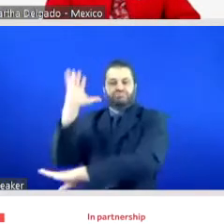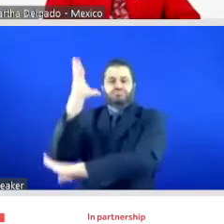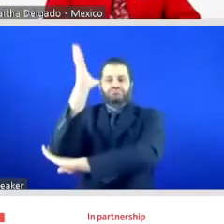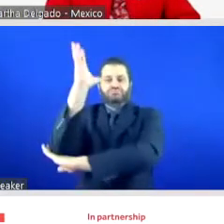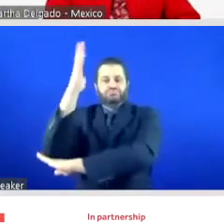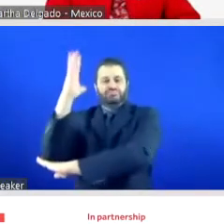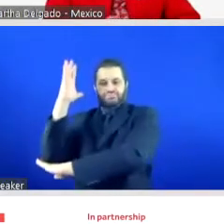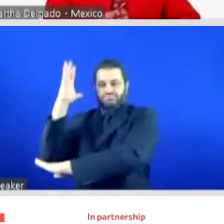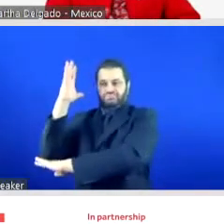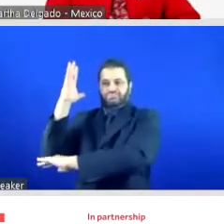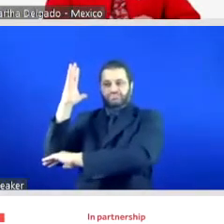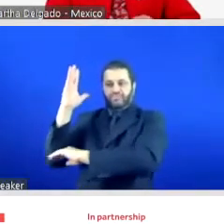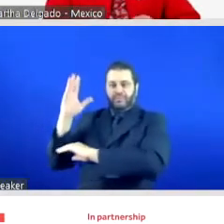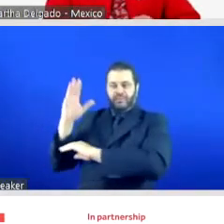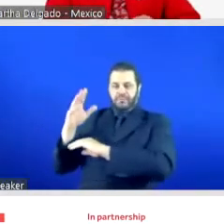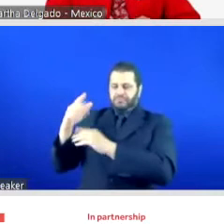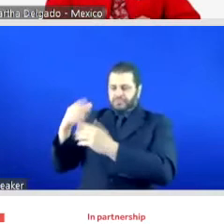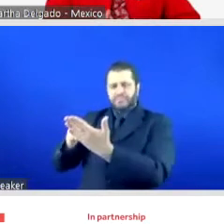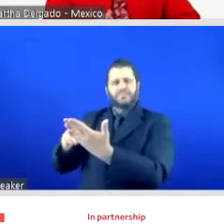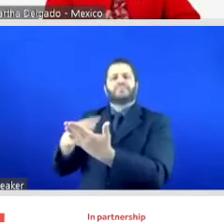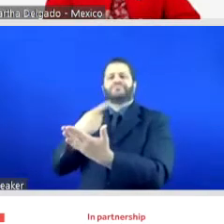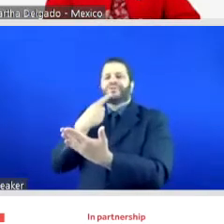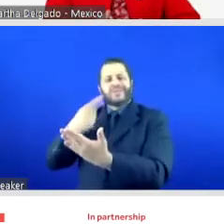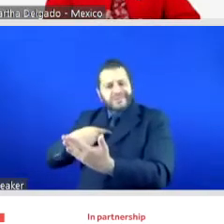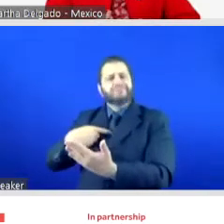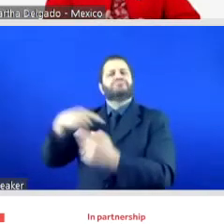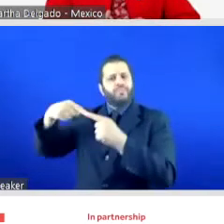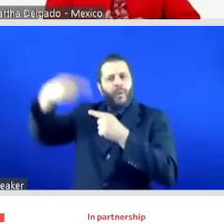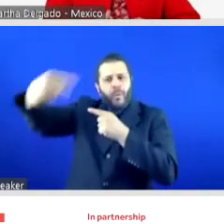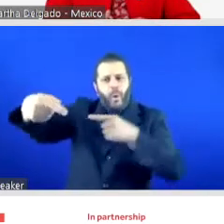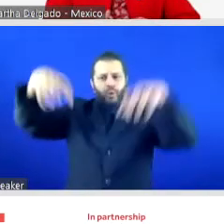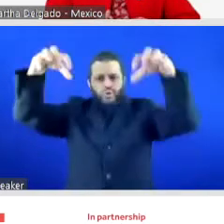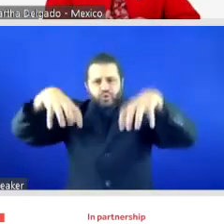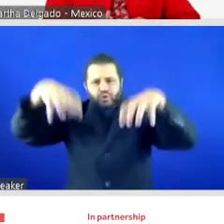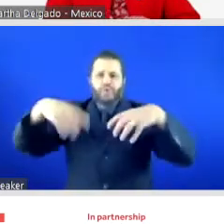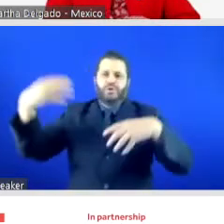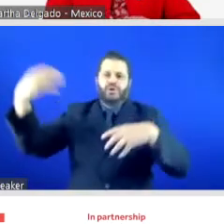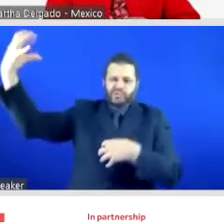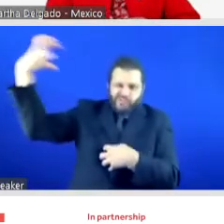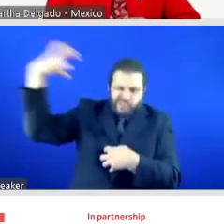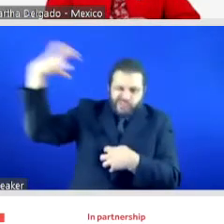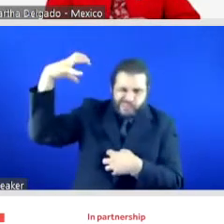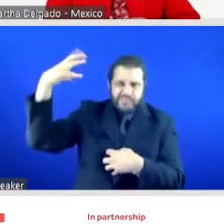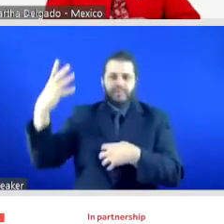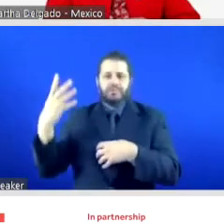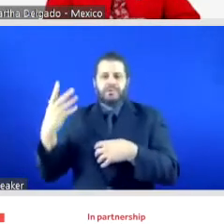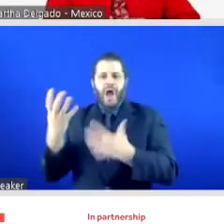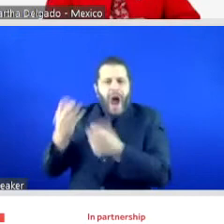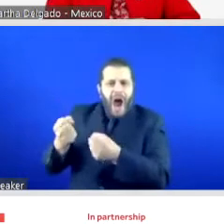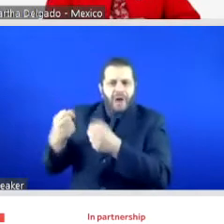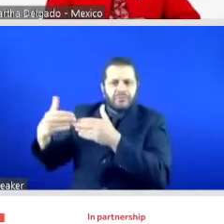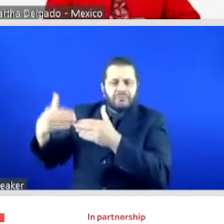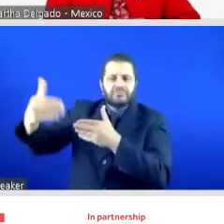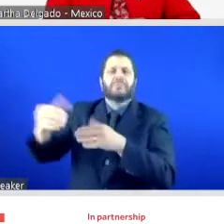elles observent les insectes, elles observent les oiseaux et elles peuvent vous dire s'il va pleuvoir dans 2 heures. Et